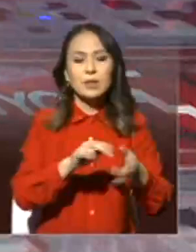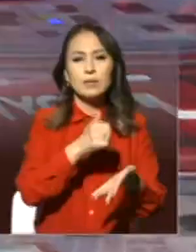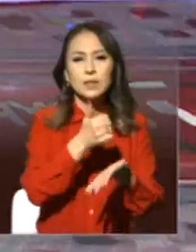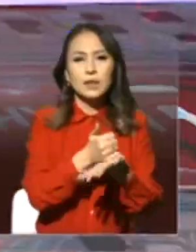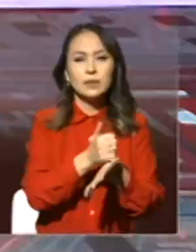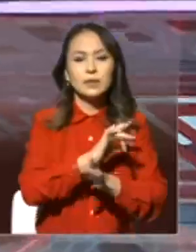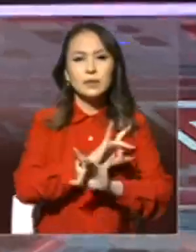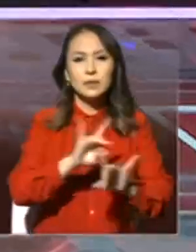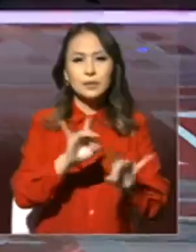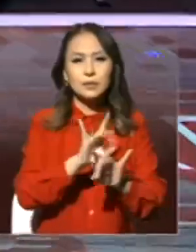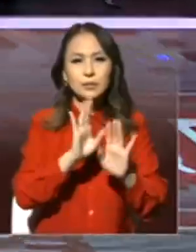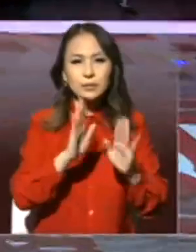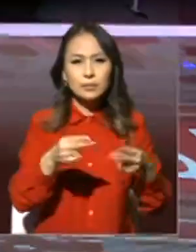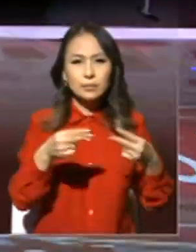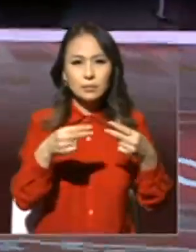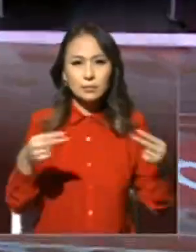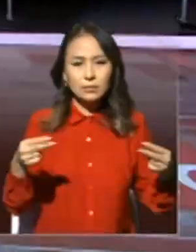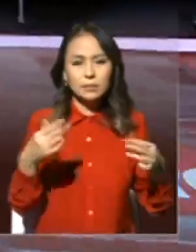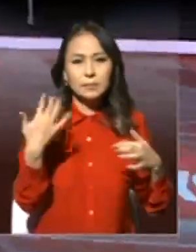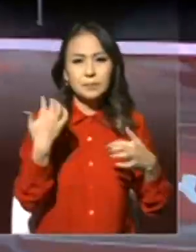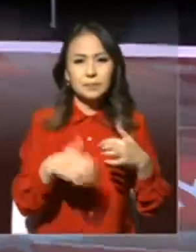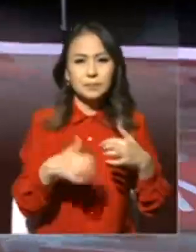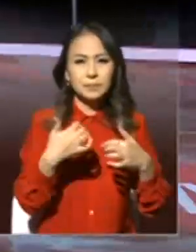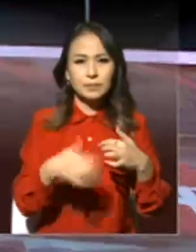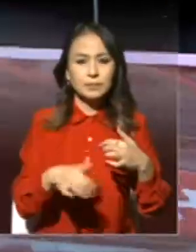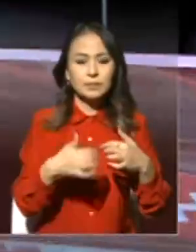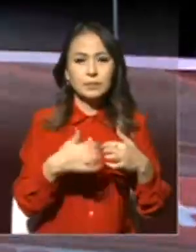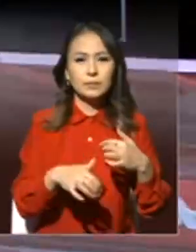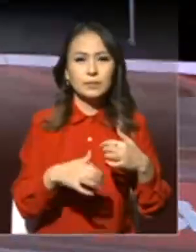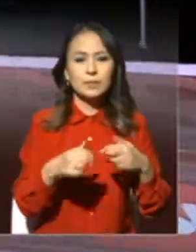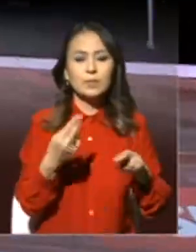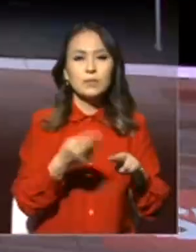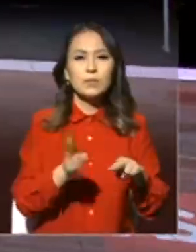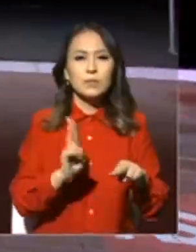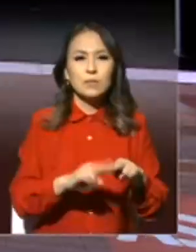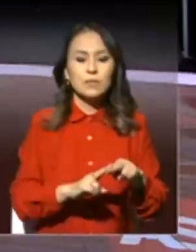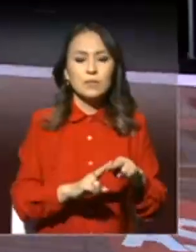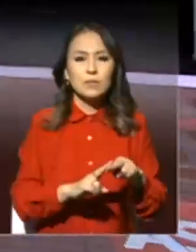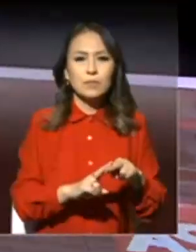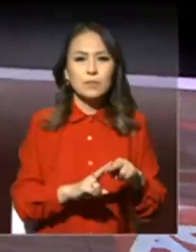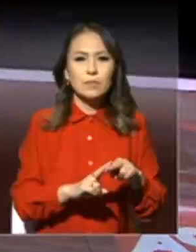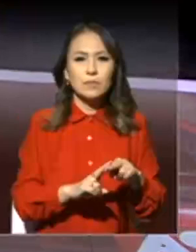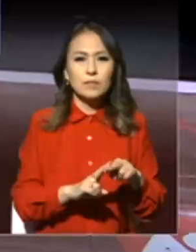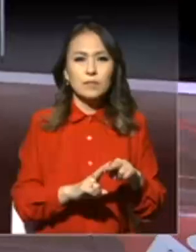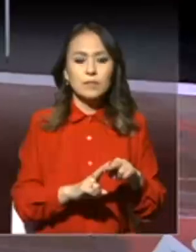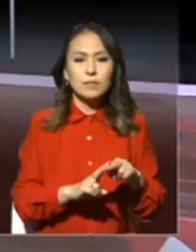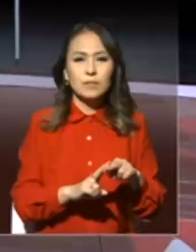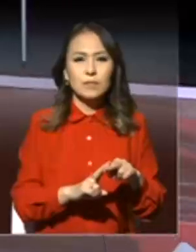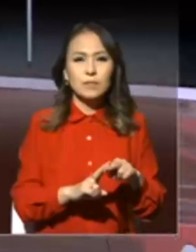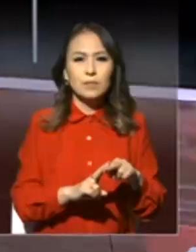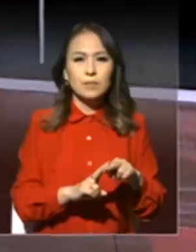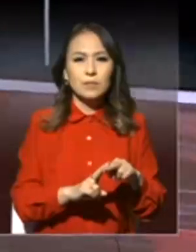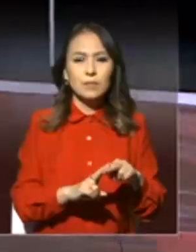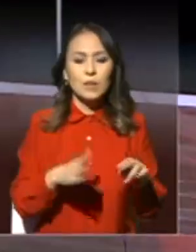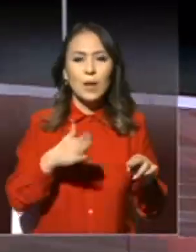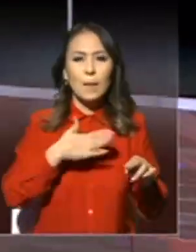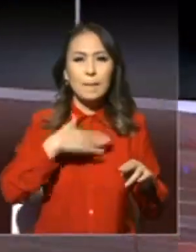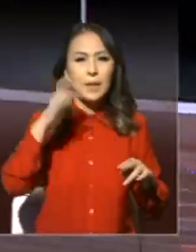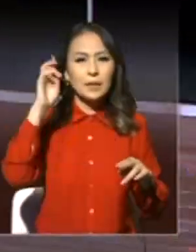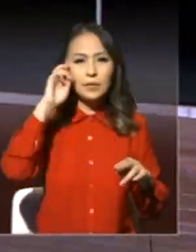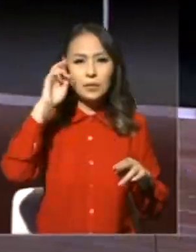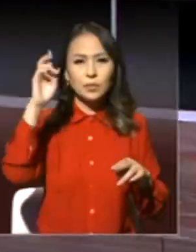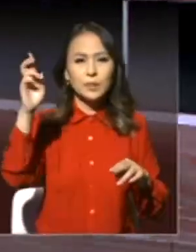жібереді. Теңестіріп жібереді бәсекелі орта. Сондықтан бізде мынау ал біздің үкіметке,